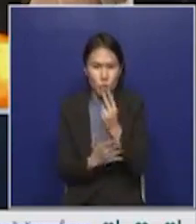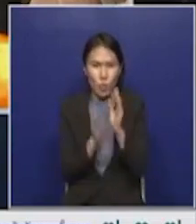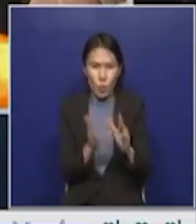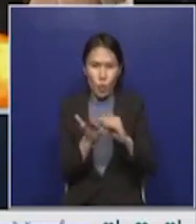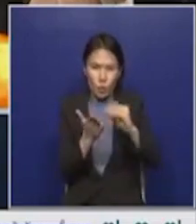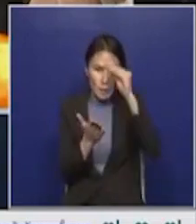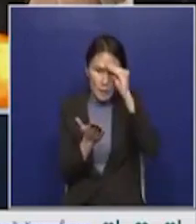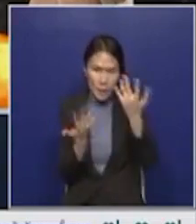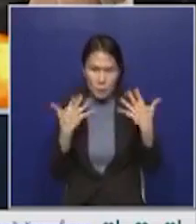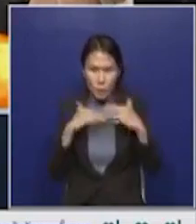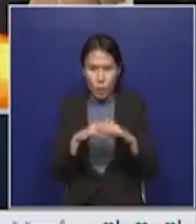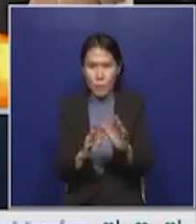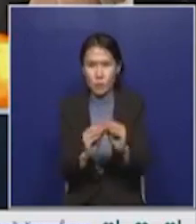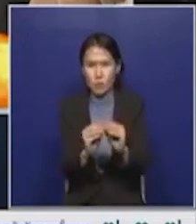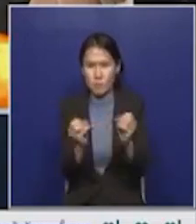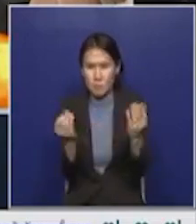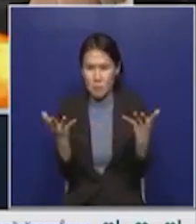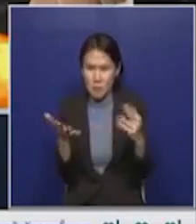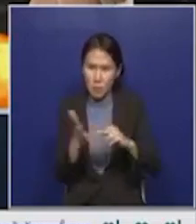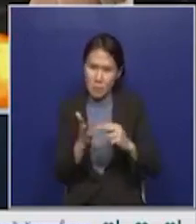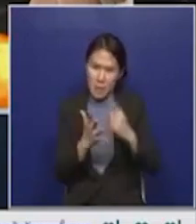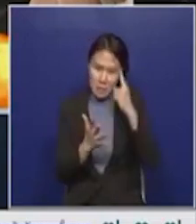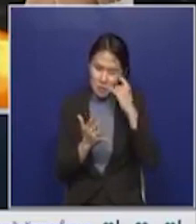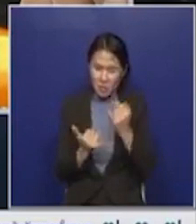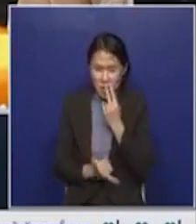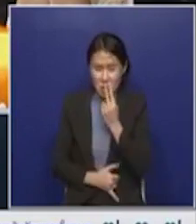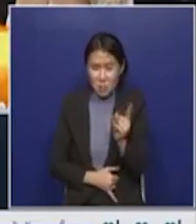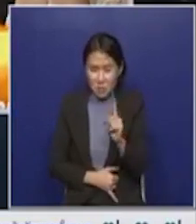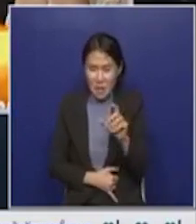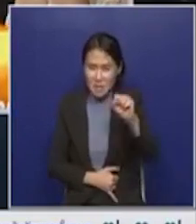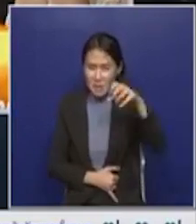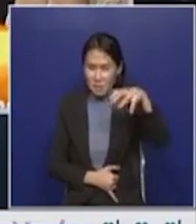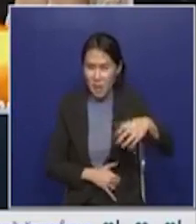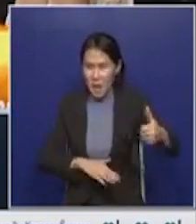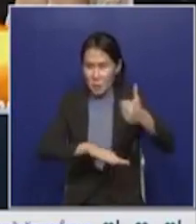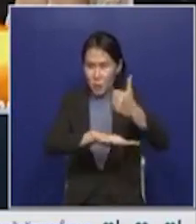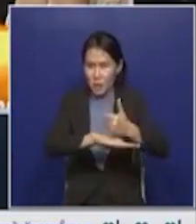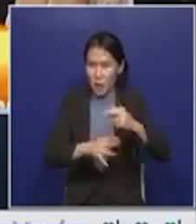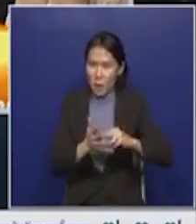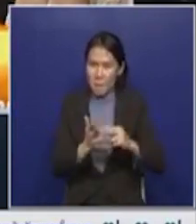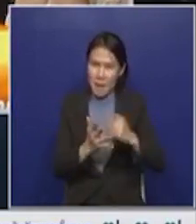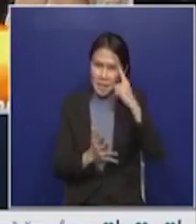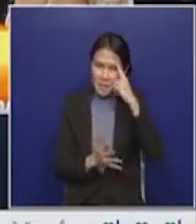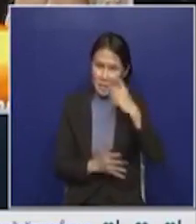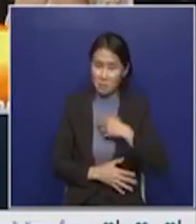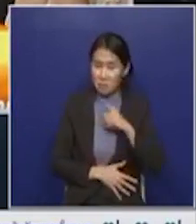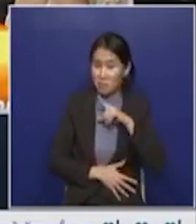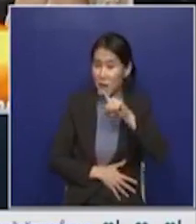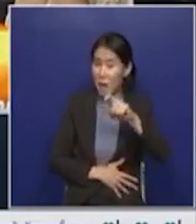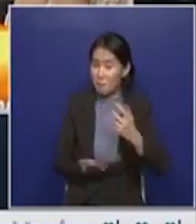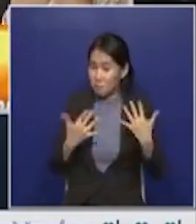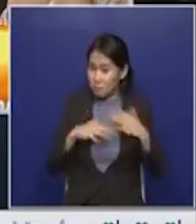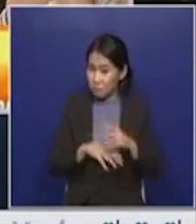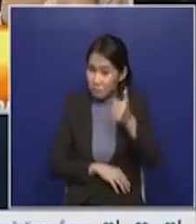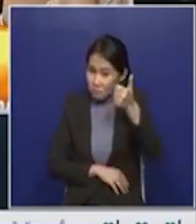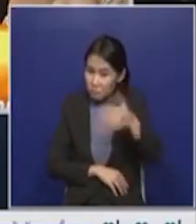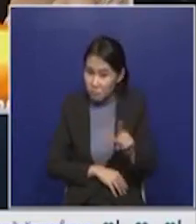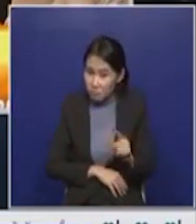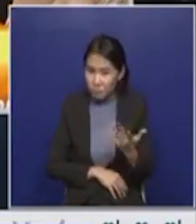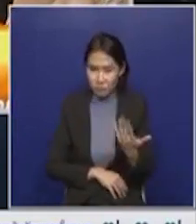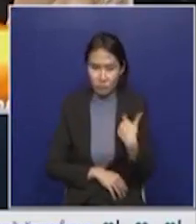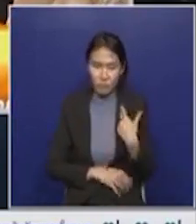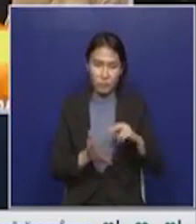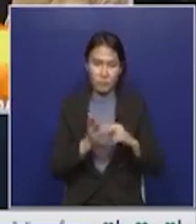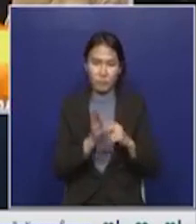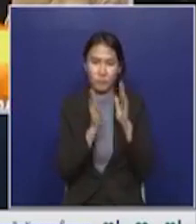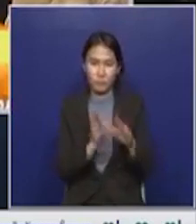ศึกษาประชุมมันเป็นสัญญาณชี้ว่าสำนักอธิการบดีมีโอกาสถูกแทรกแสงทั้งหมดหรือไม่และ 20คนอีกต่อมา